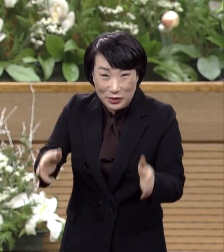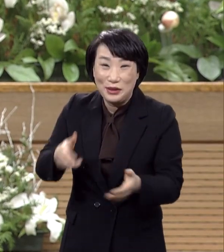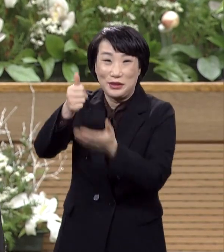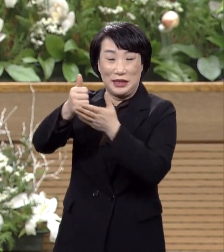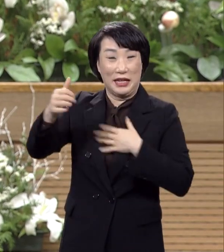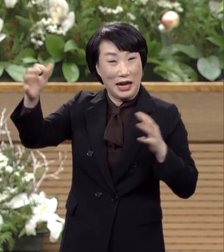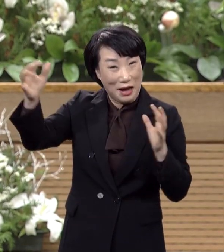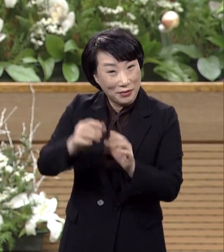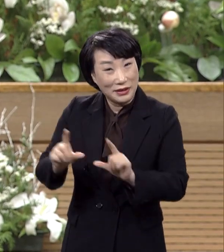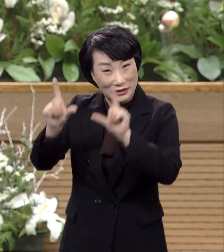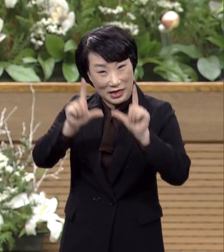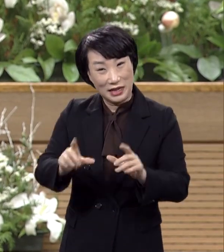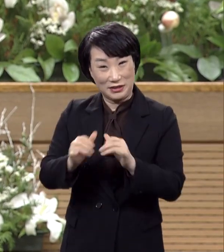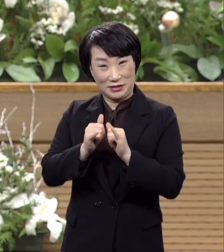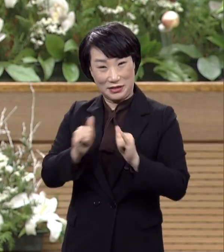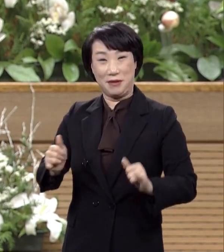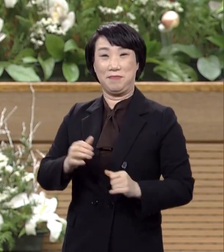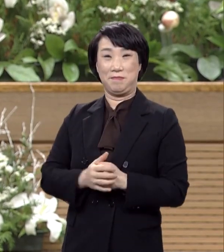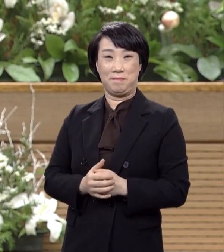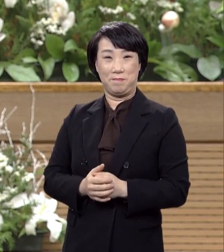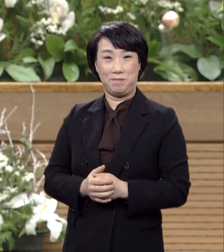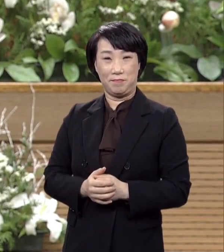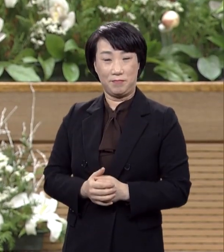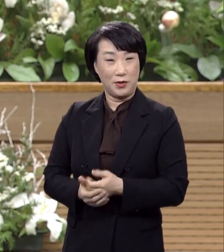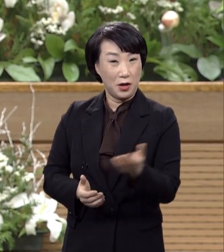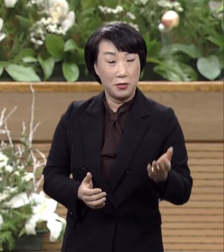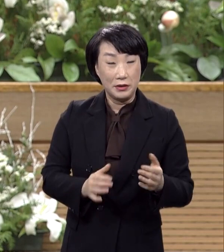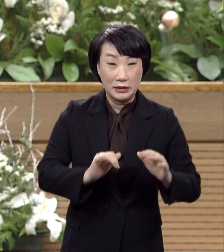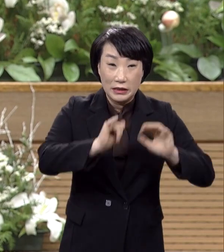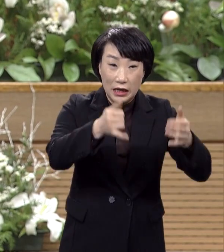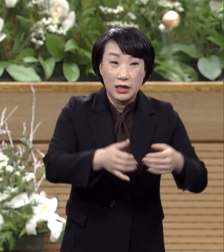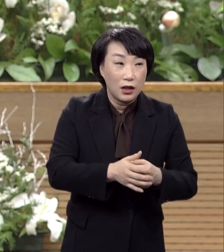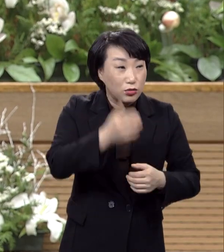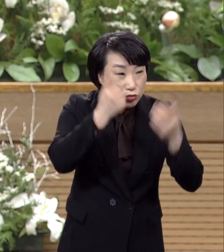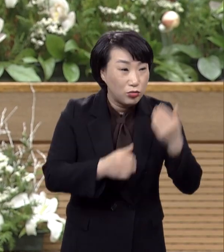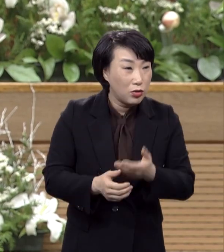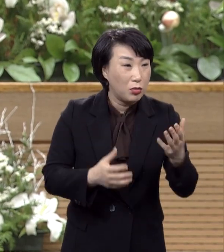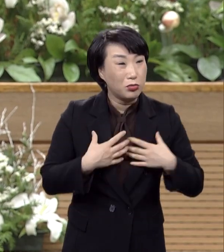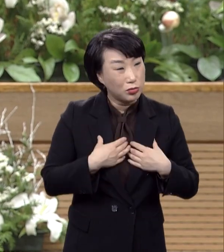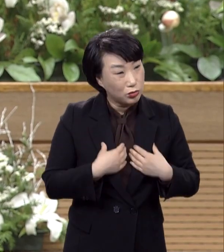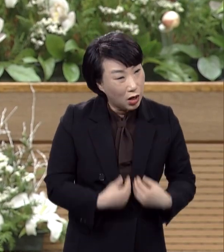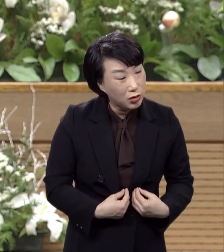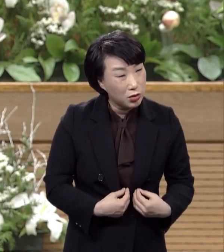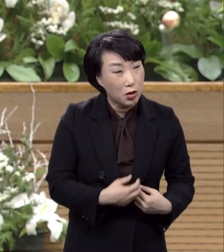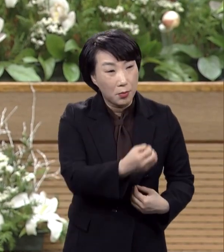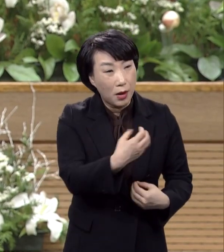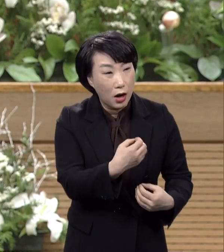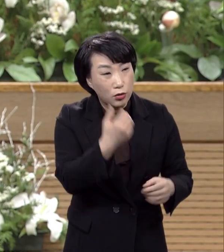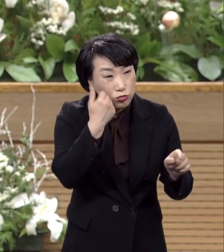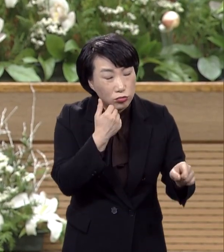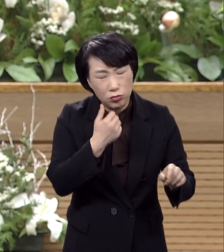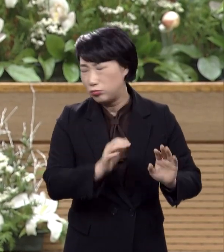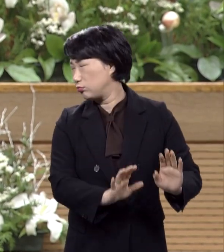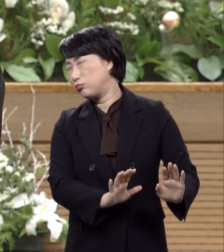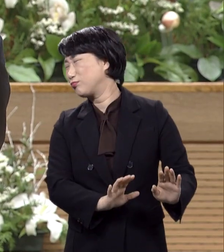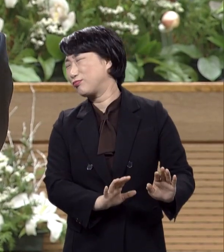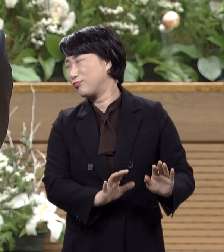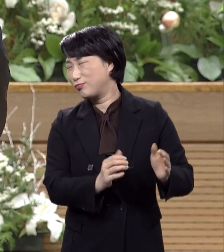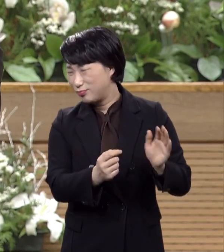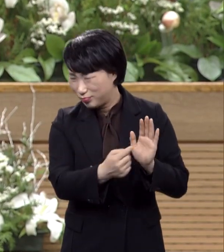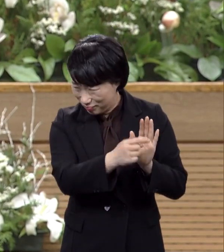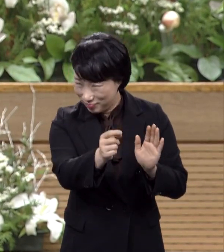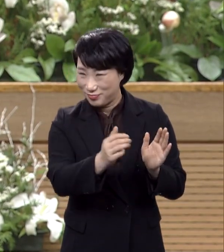주님과 더불어 사는 사람입니다. 이 세상에서 누가 좌절의 소리를 나에게 한다 할지라도 좌절당하지